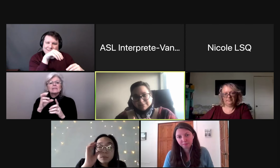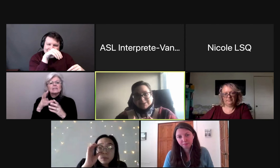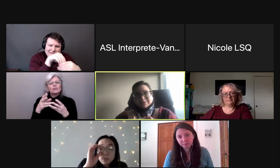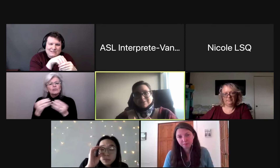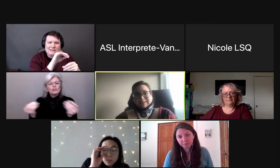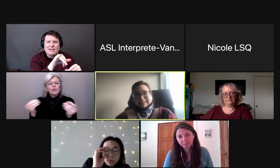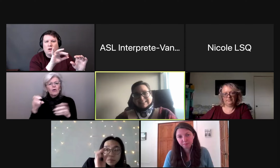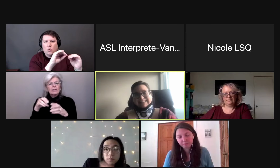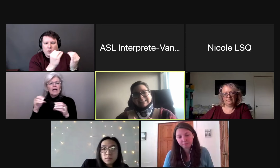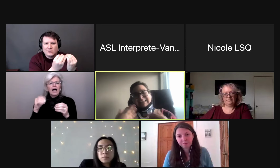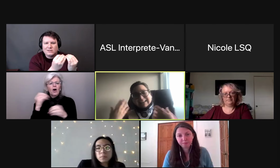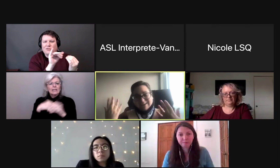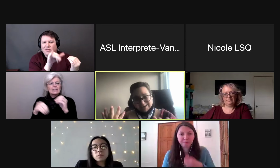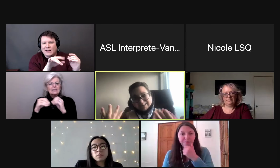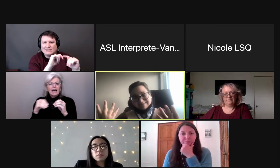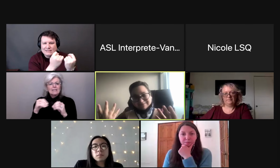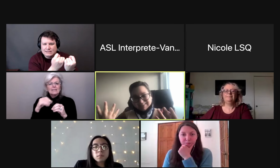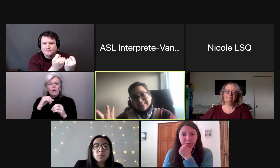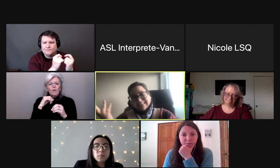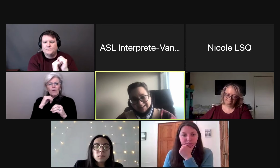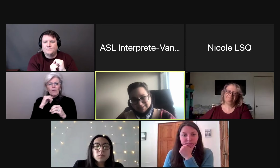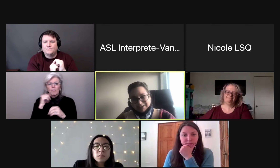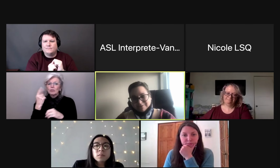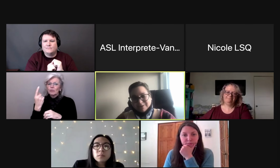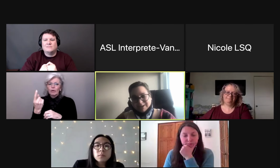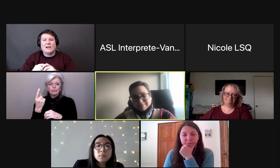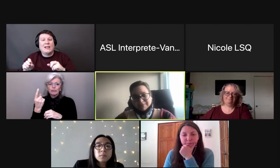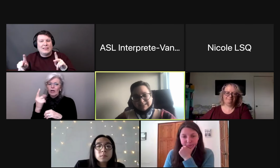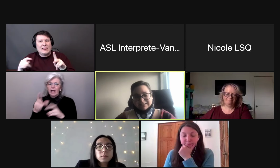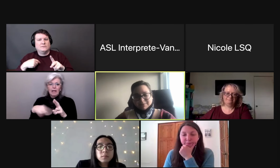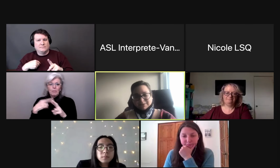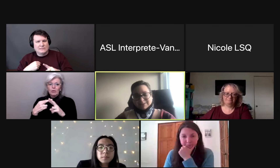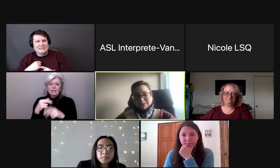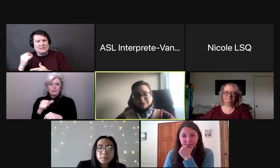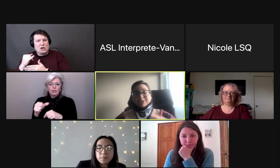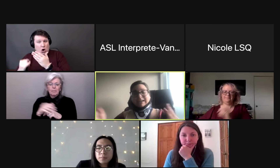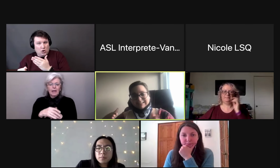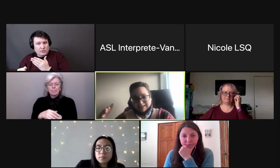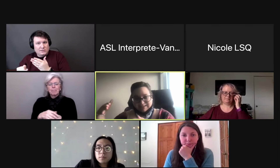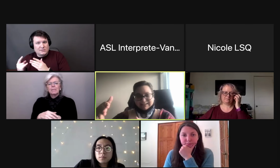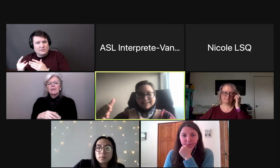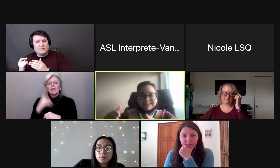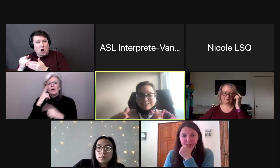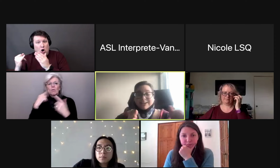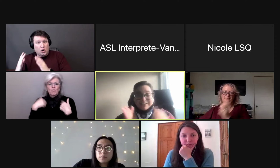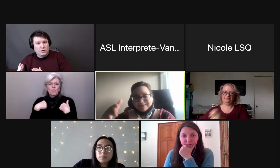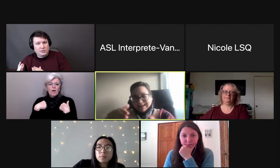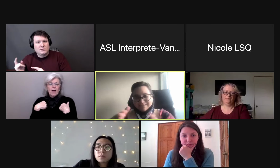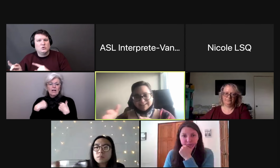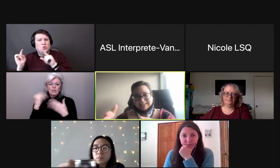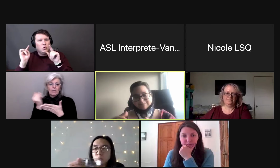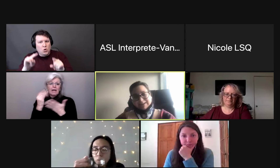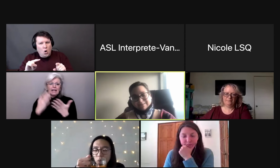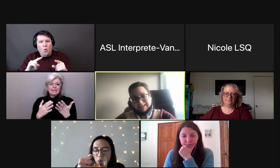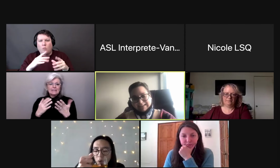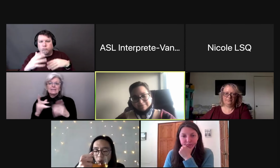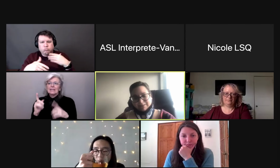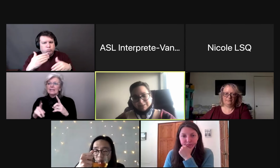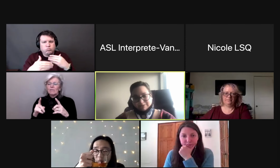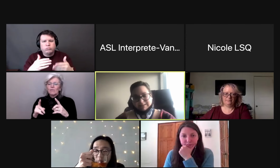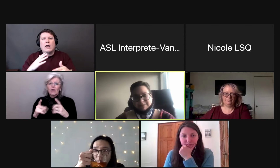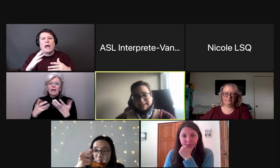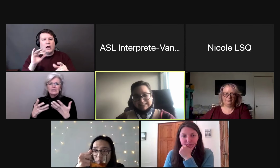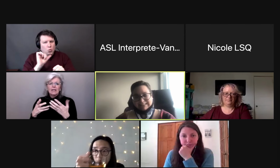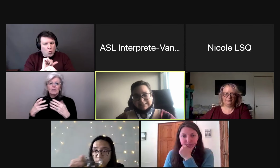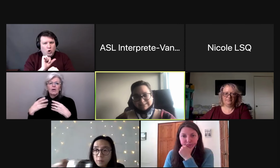pas avec un seul répondant. Et donc, disons que pour moi, en tant qu'artiste, ça peut me délester, me